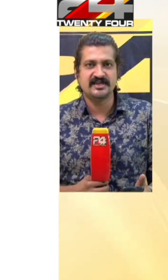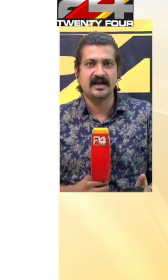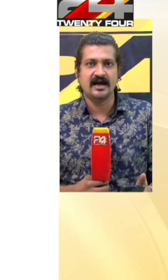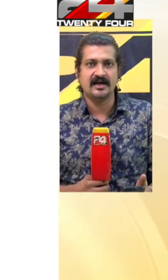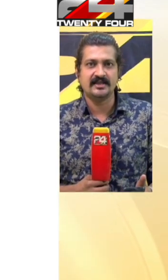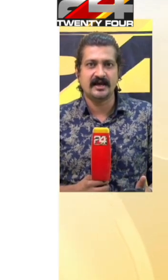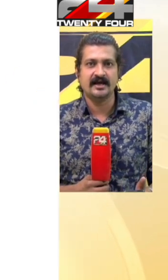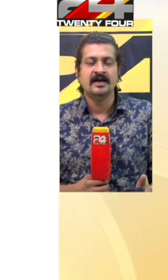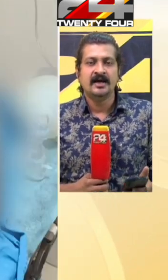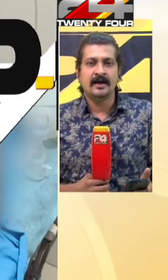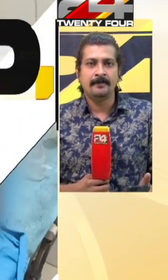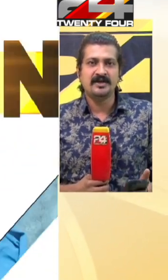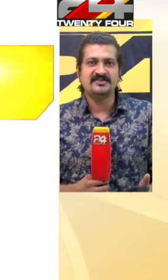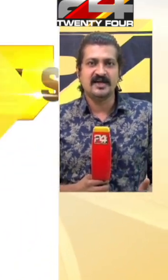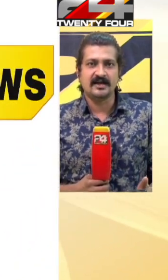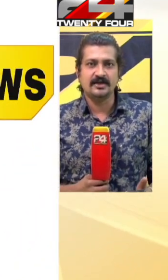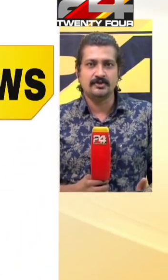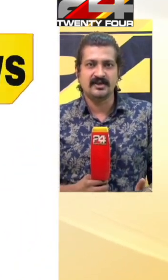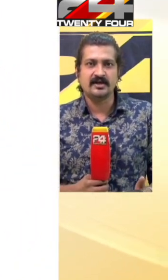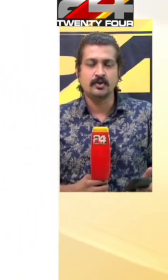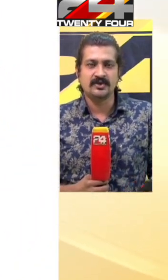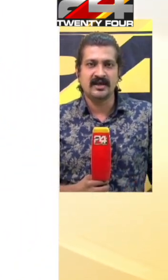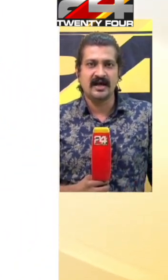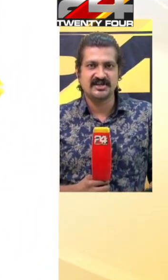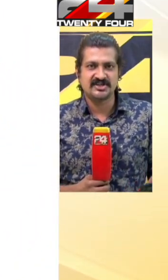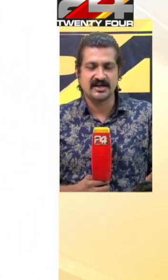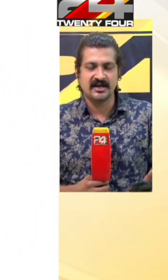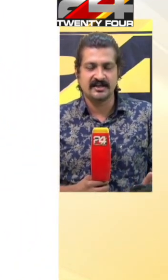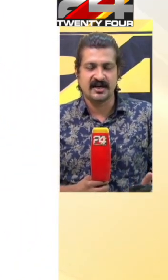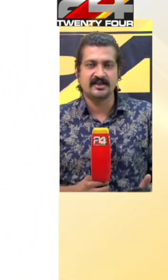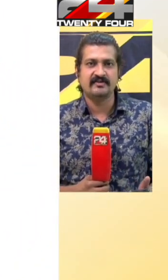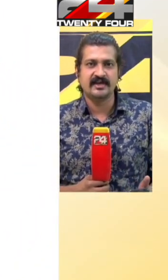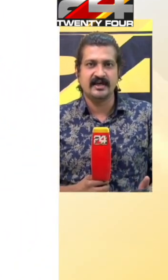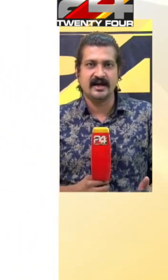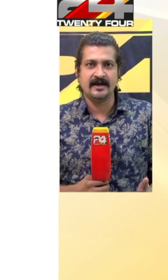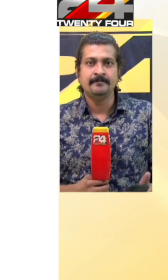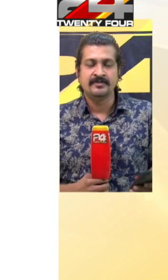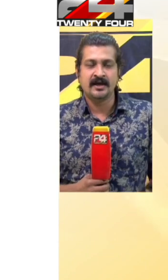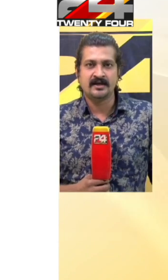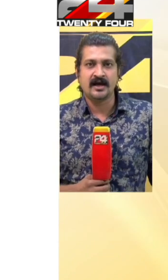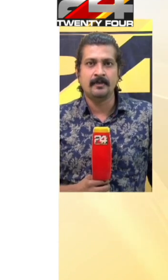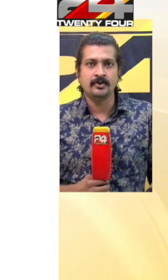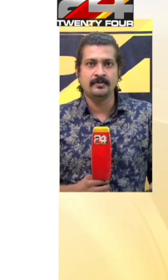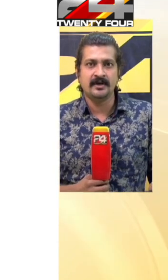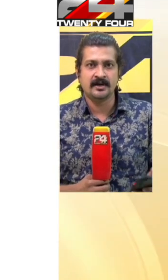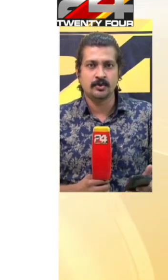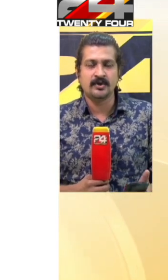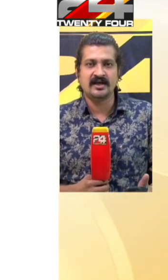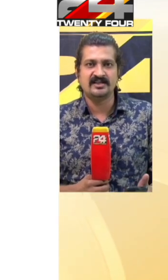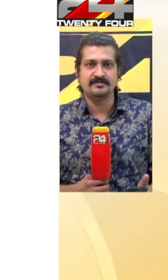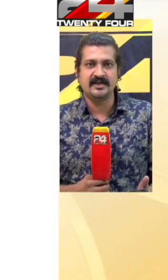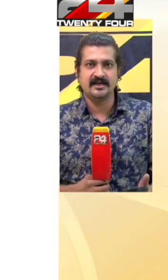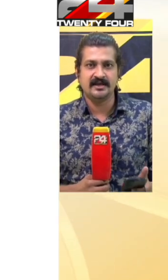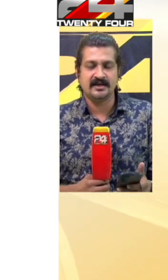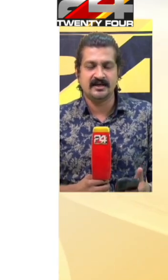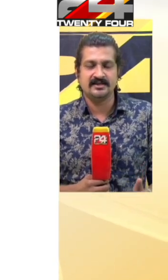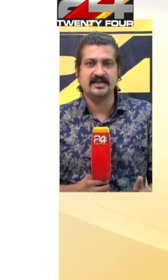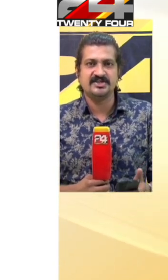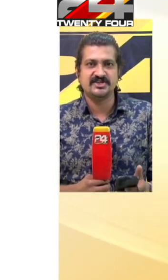ഒന്നും ലഭിച്ചിട്ടില്ല എന്നാണ് പോലീസ് അറിയിക്കുന്നത്. കൂടുതൽ അന്വേഷണങ്ങൾ നടന്നു വരികയാണ്. കാംരൂപ് റൂറൽ